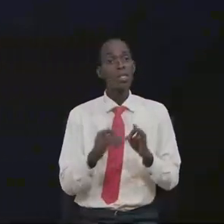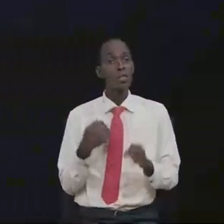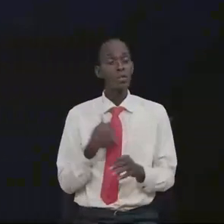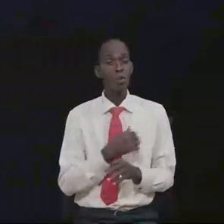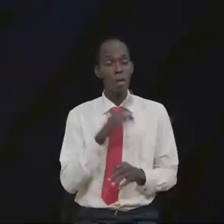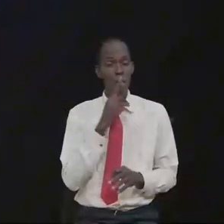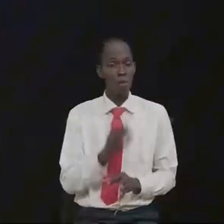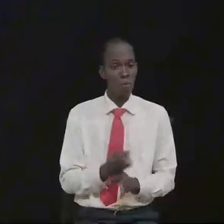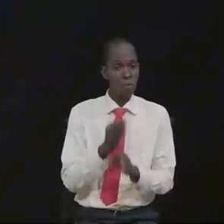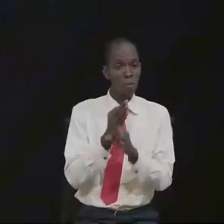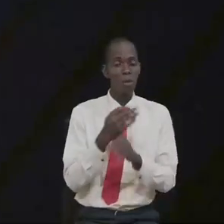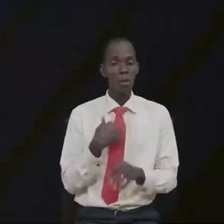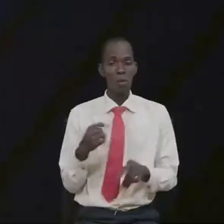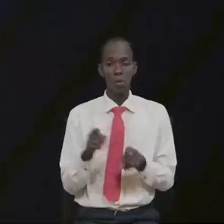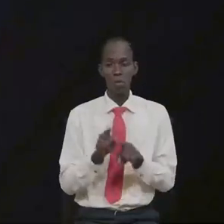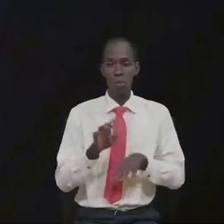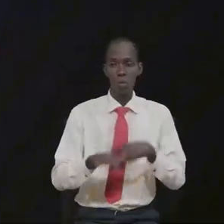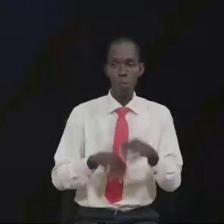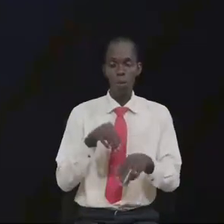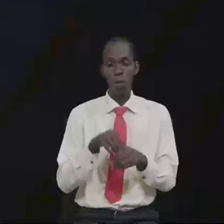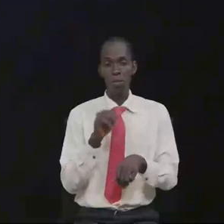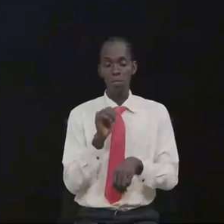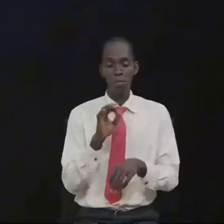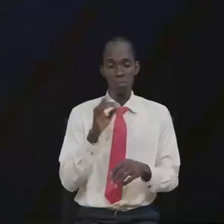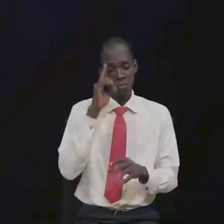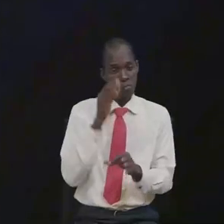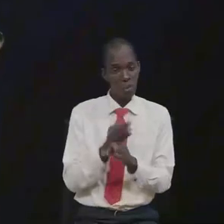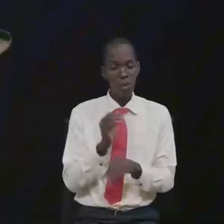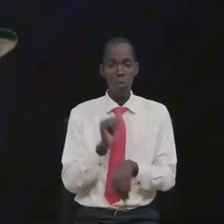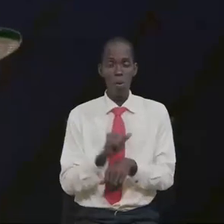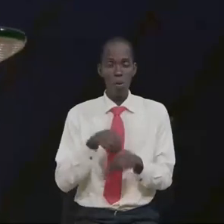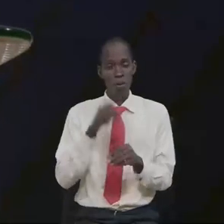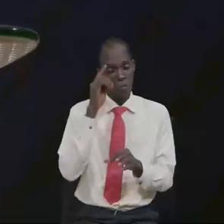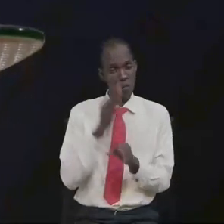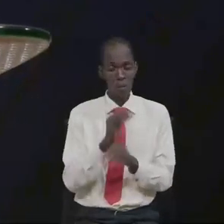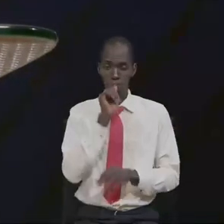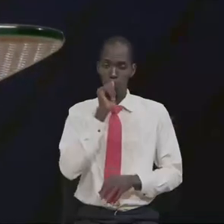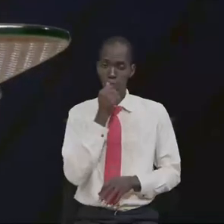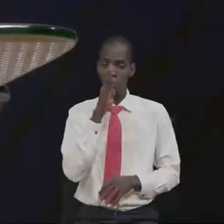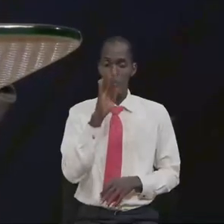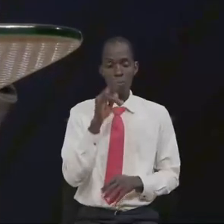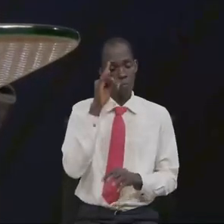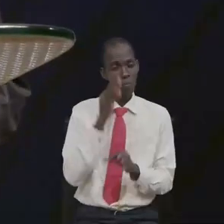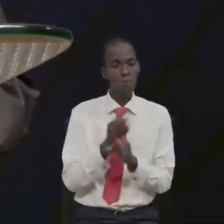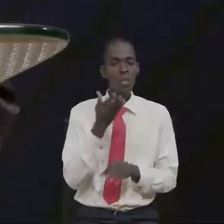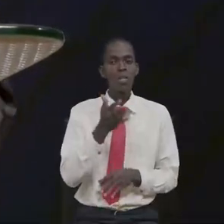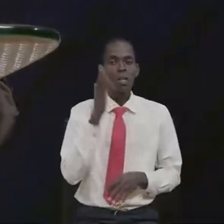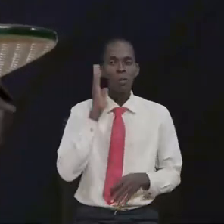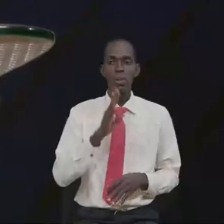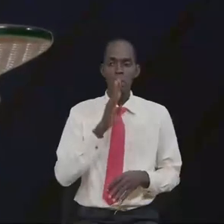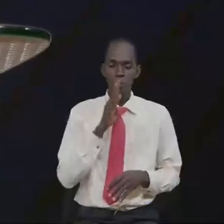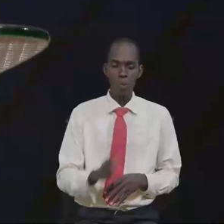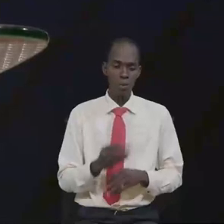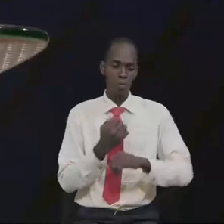que nous marchons dans la foi, avec la foi, et que nous persévérons avec la foi, il y aura la préservation pour nous et